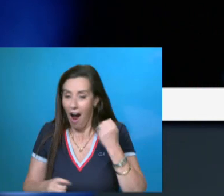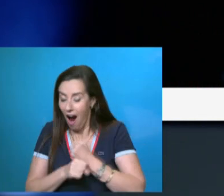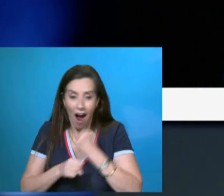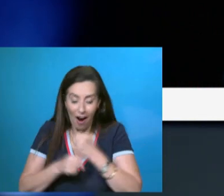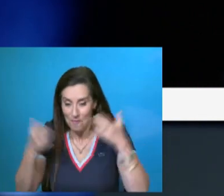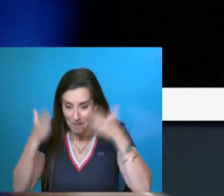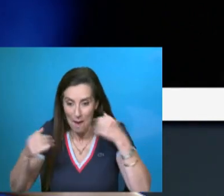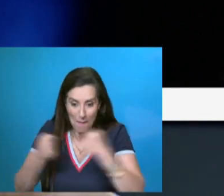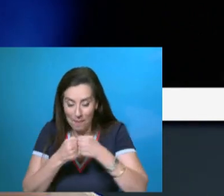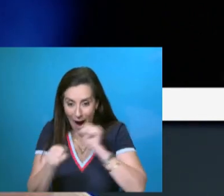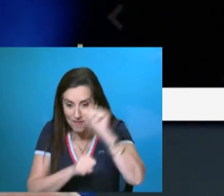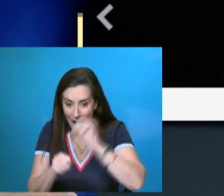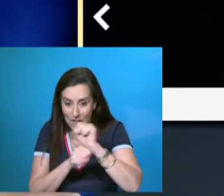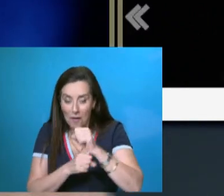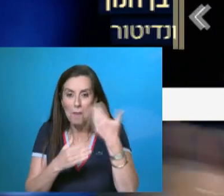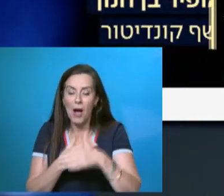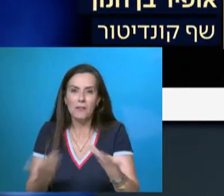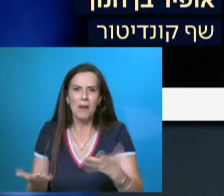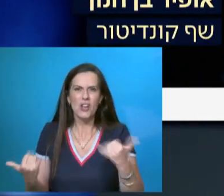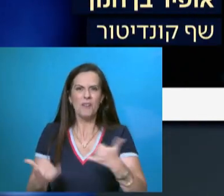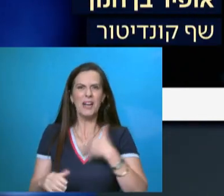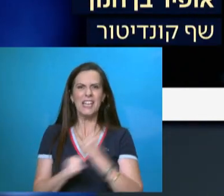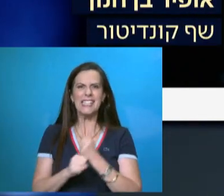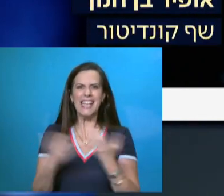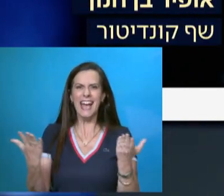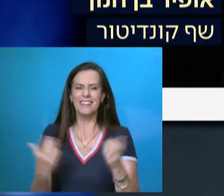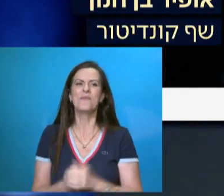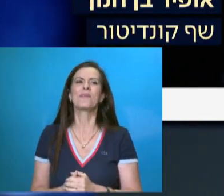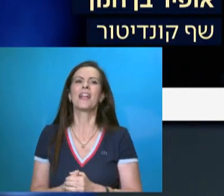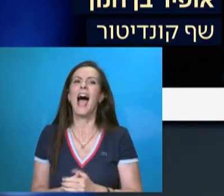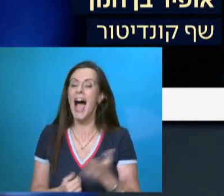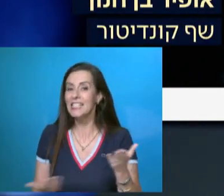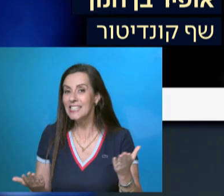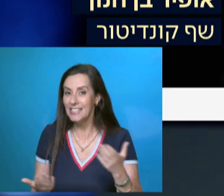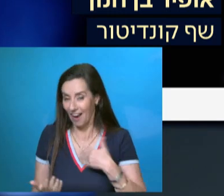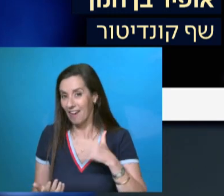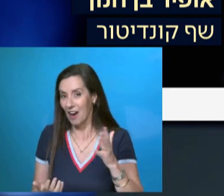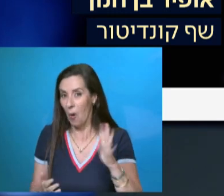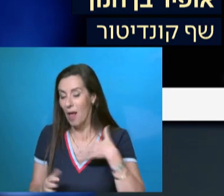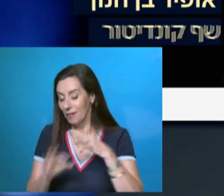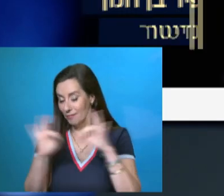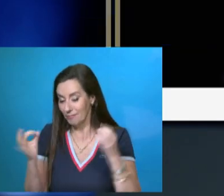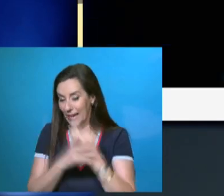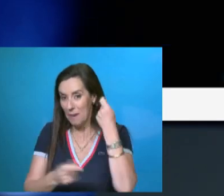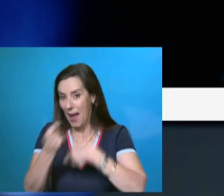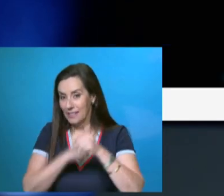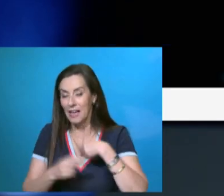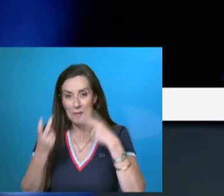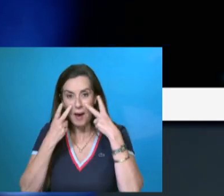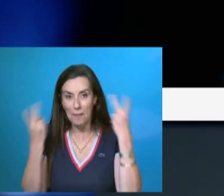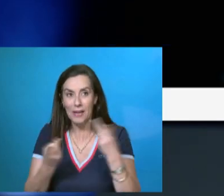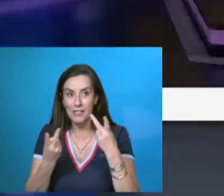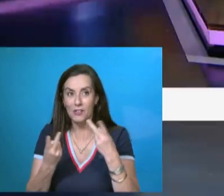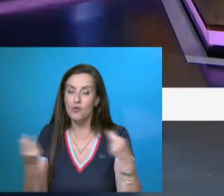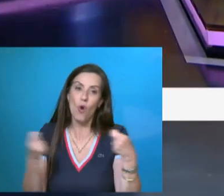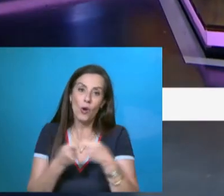כן. ואחר הוא סיים את המאבק, פתאום אומר, רגע, מה אני אעשה עכשיו? אז אם זה ככה, אז אני כנראה יכול שאני אפתח עסק עכשיו. אני מחפש באמת שותף או